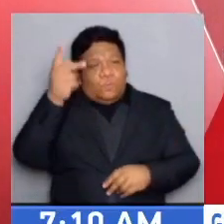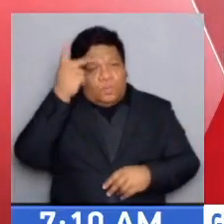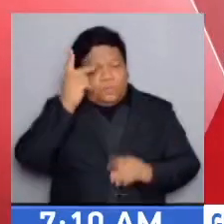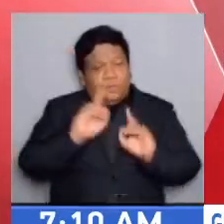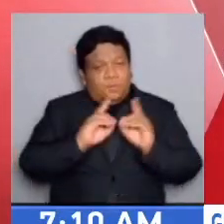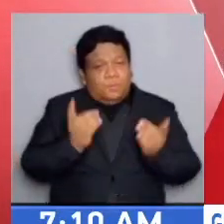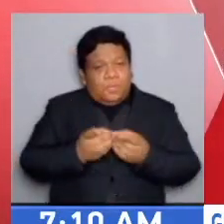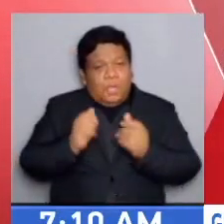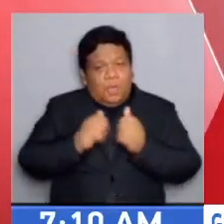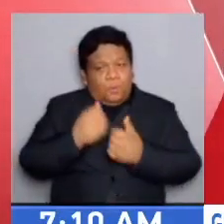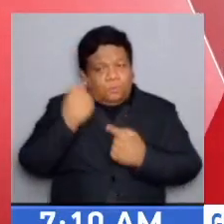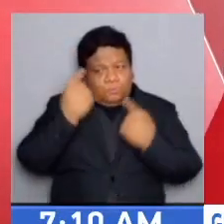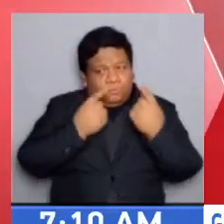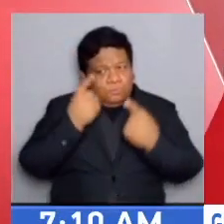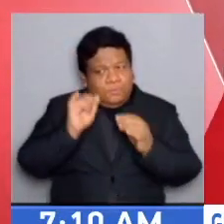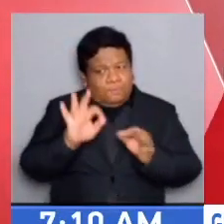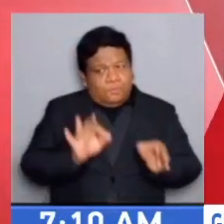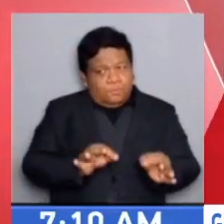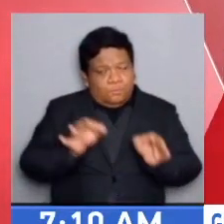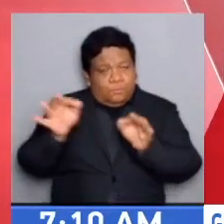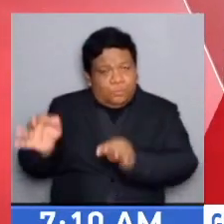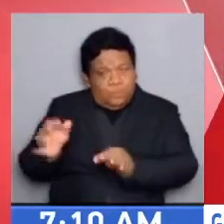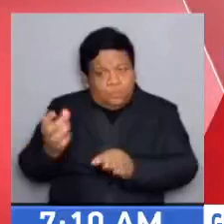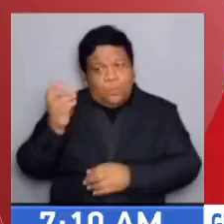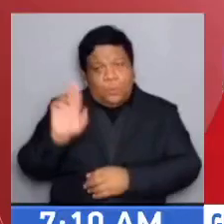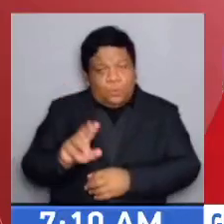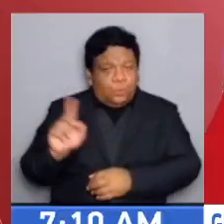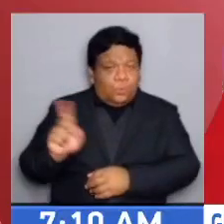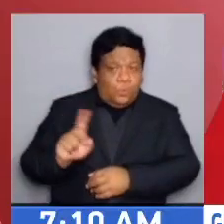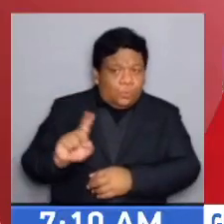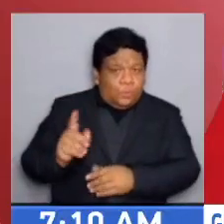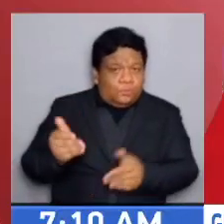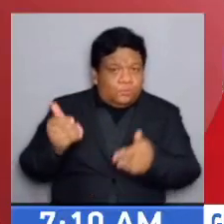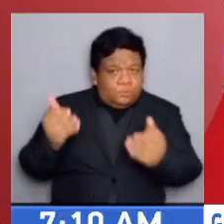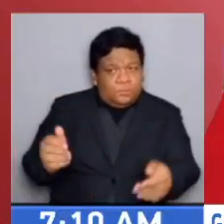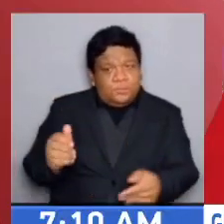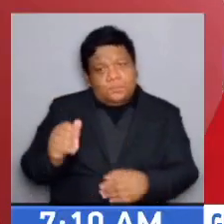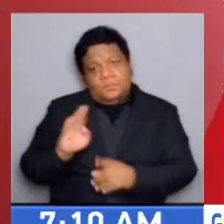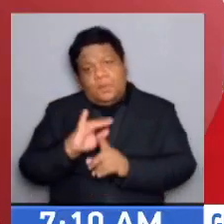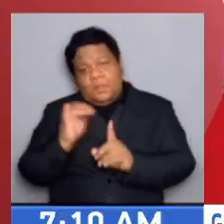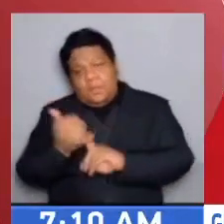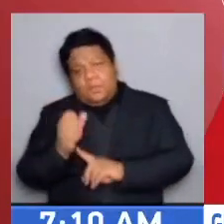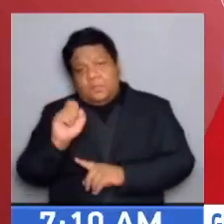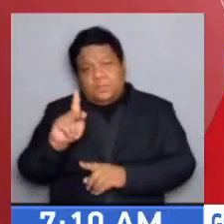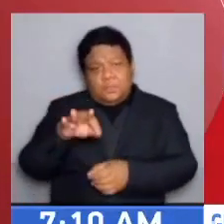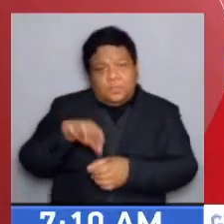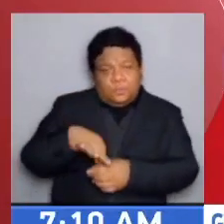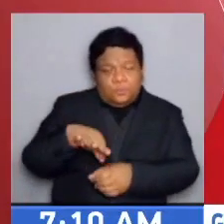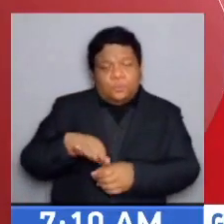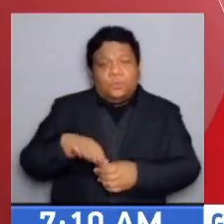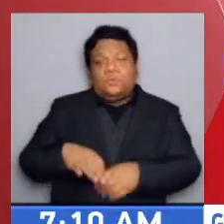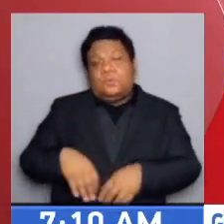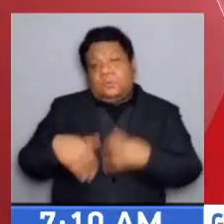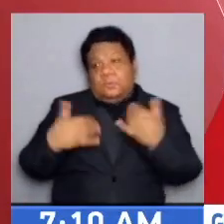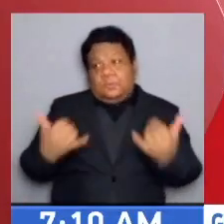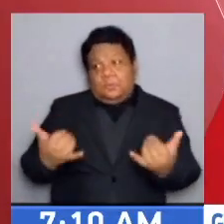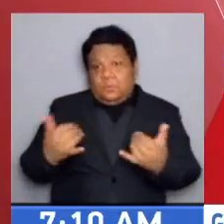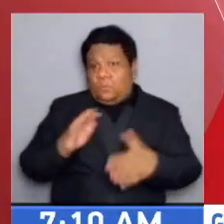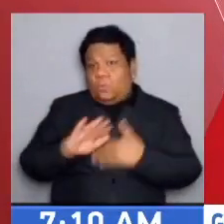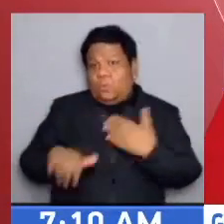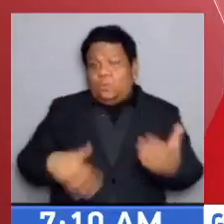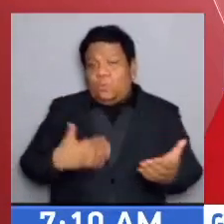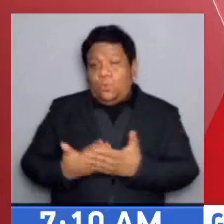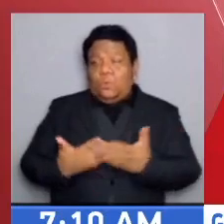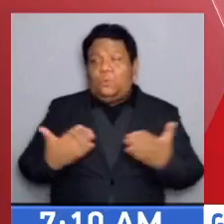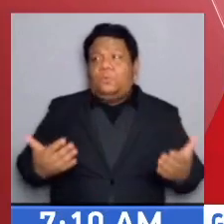o pagpapapostpone o itutuloy ba ang SK barangay election. And therefore po, yung pong lahat po ng mga na